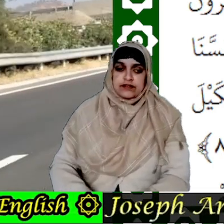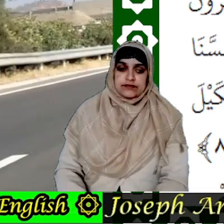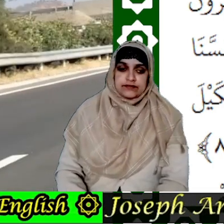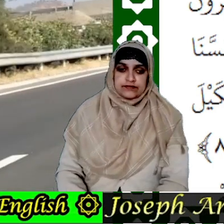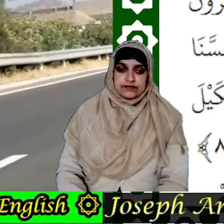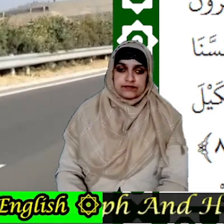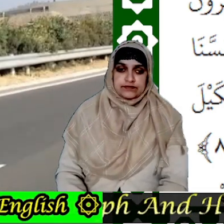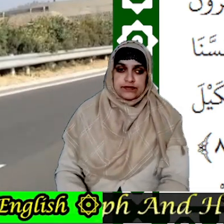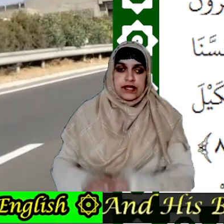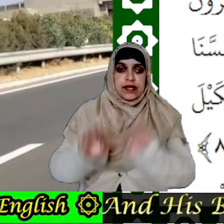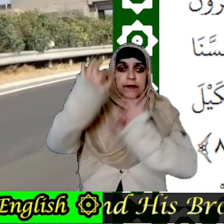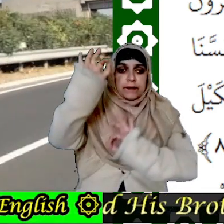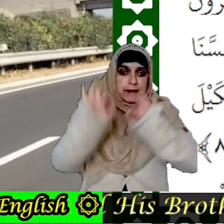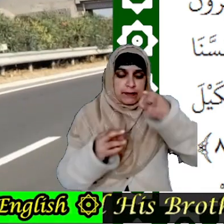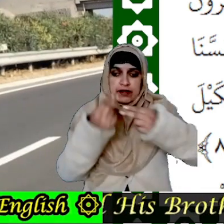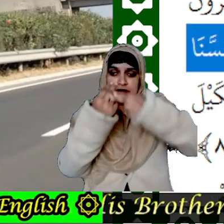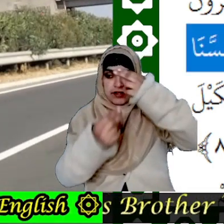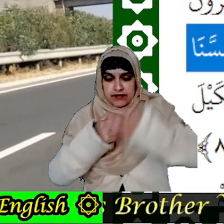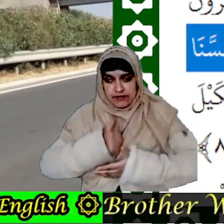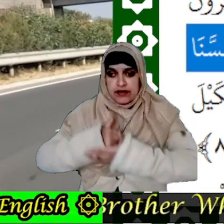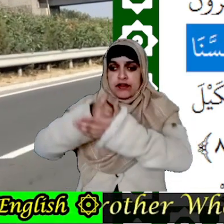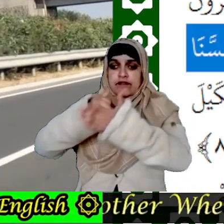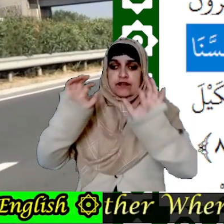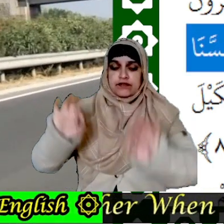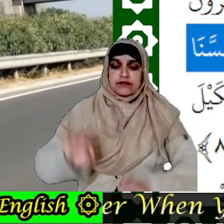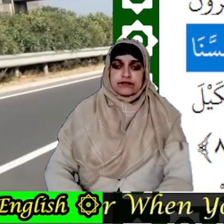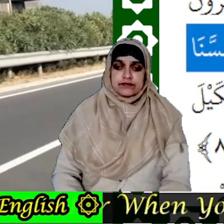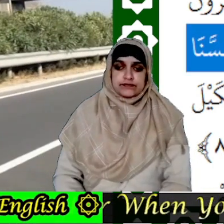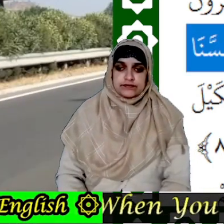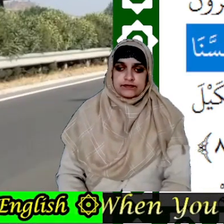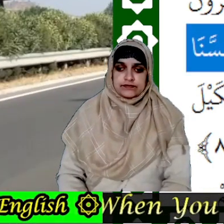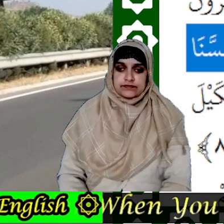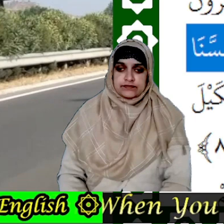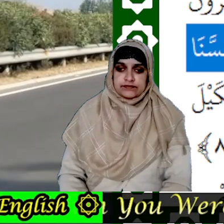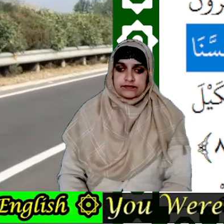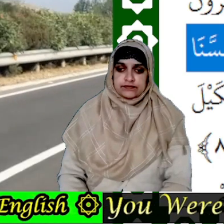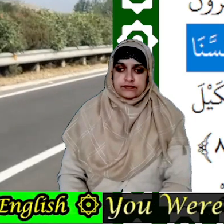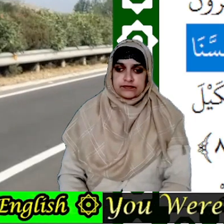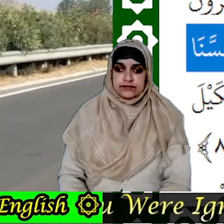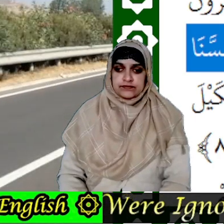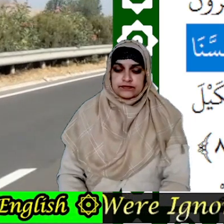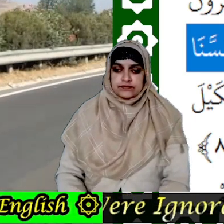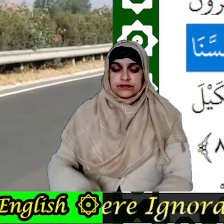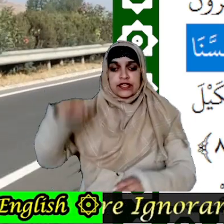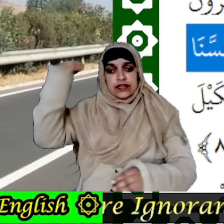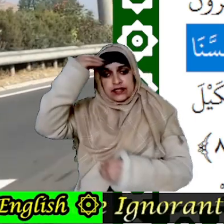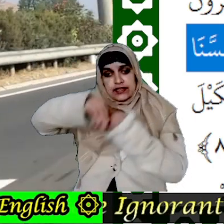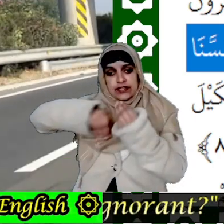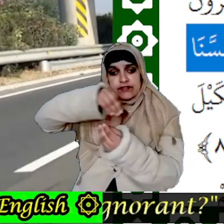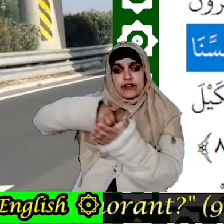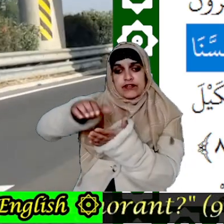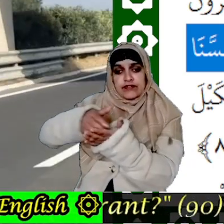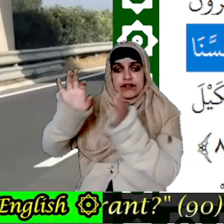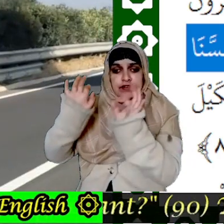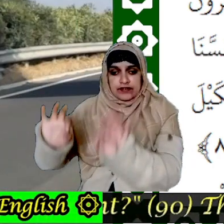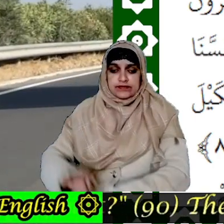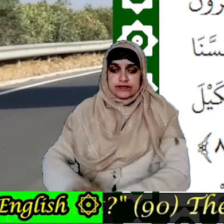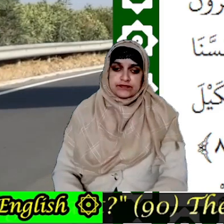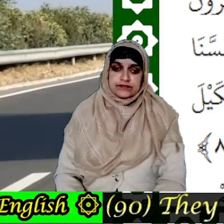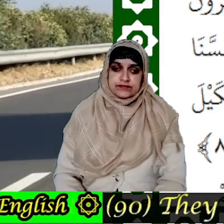جرا والقهق جرا وقلة الطعام جرا جج أبار نقاب وجينا